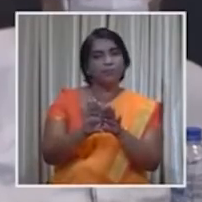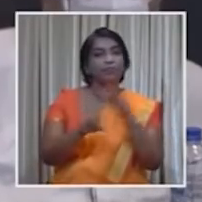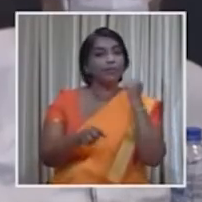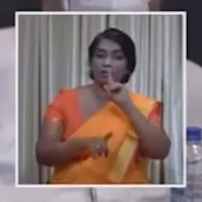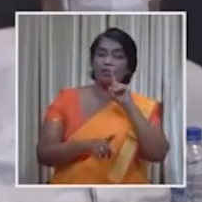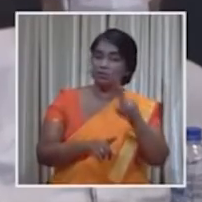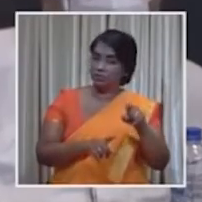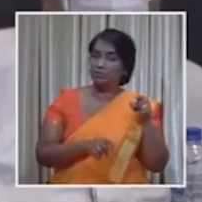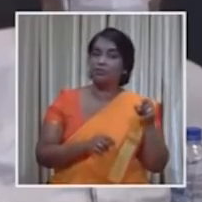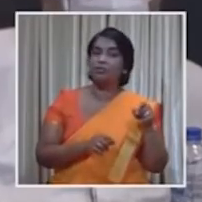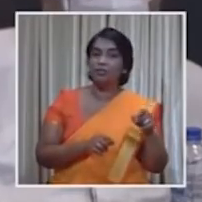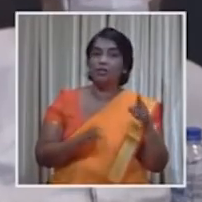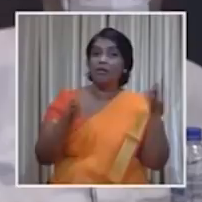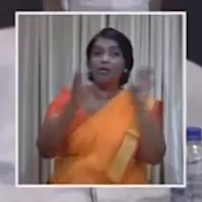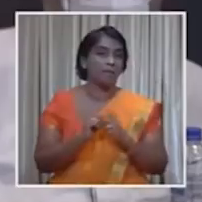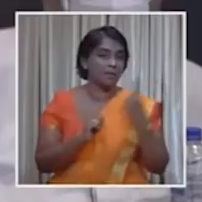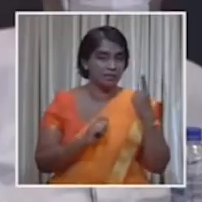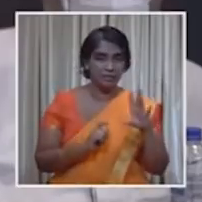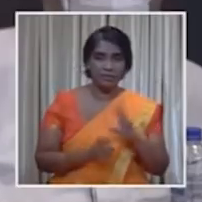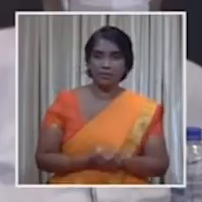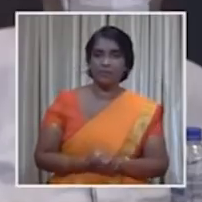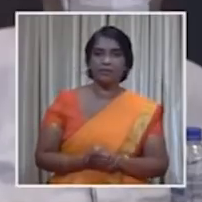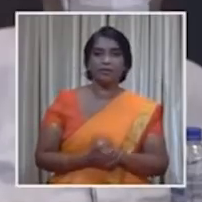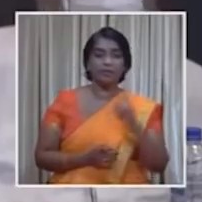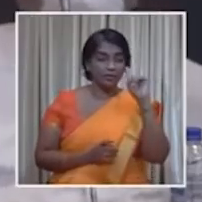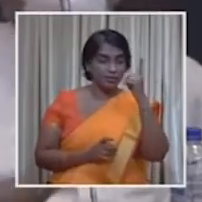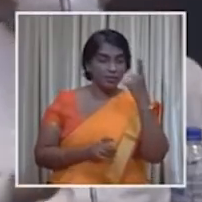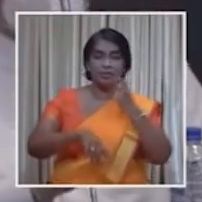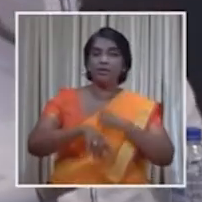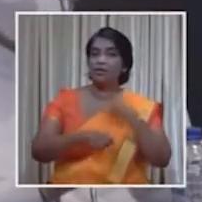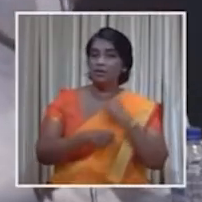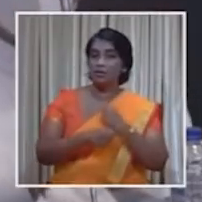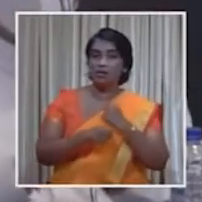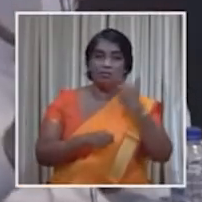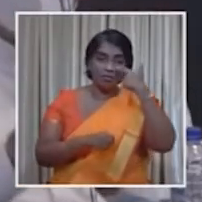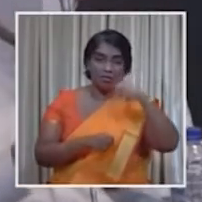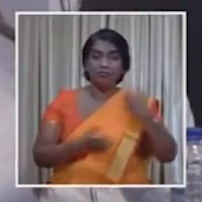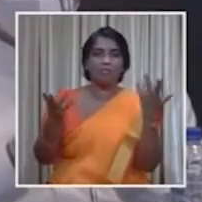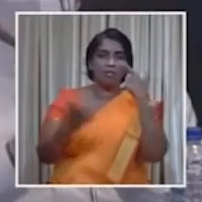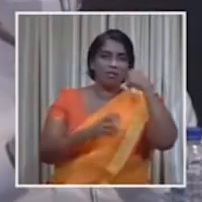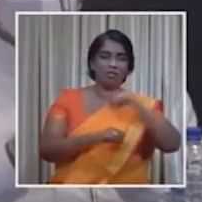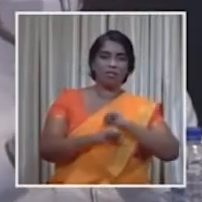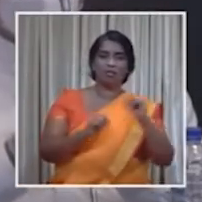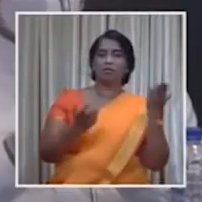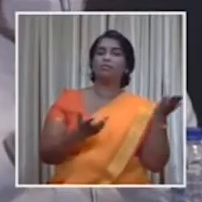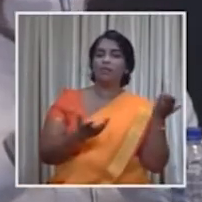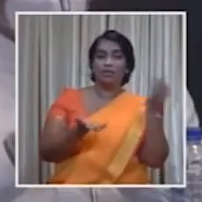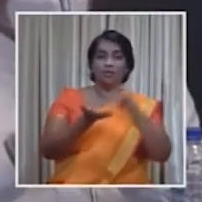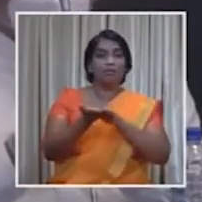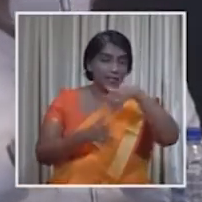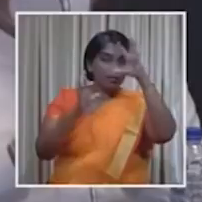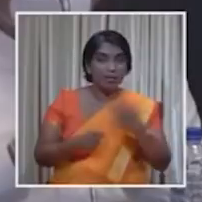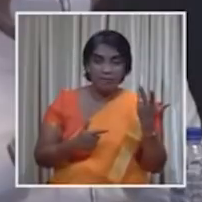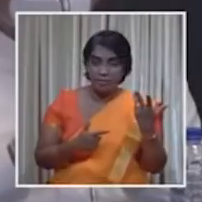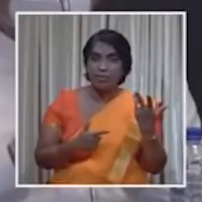ඇමතිවරු කියනවා මේක වහන්න උනේ ඩොලර් ප්‍රශ්නයක් නිසා. පළවෙනි වතාවට රජයට බොරතෙල් ටික පිරිපහදුවට ලබා දෙන්න බැරි වුණා. පිරිපහදු කරපු තෙල් ගේන්න